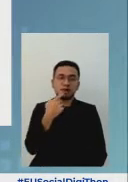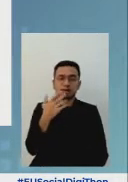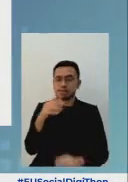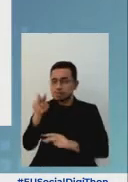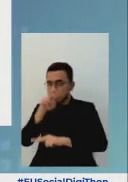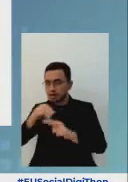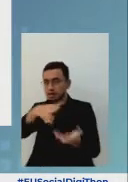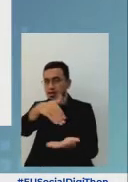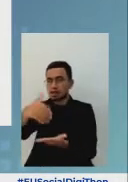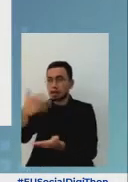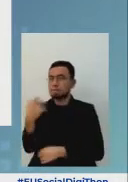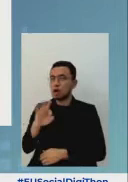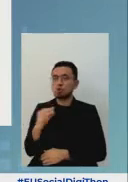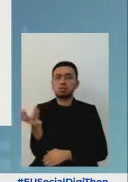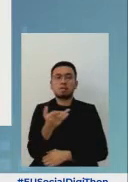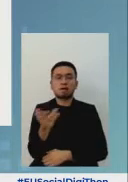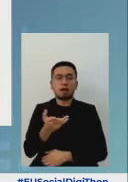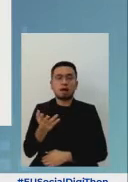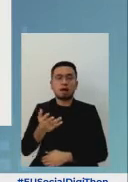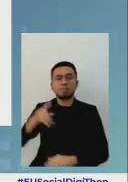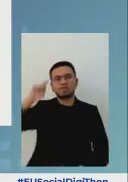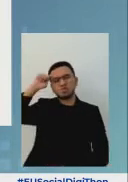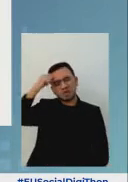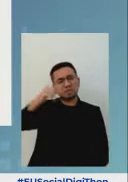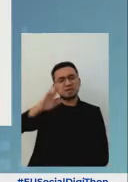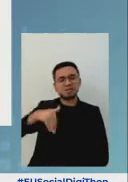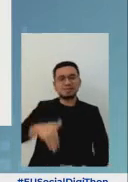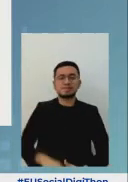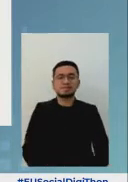terbaru, terlebih terupdate, itu agak sulit. Mungkin nanti